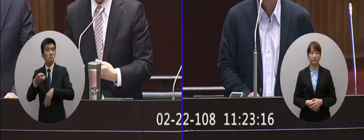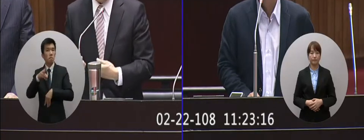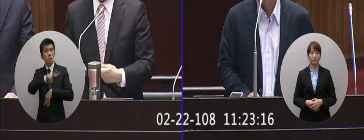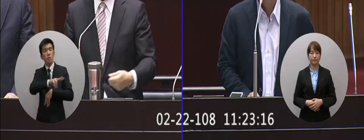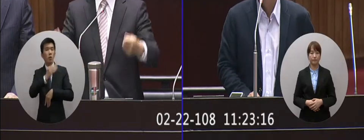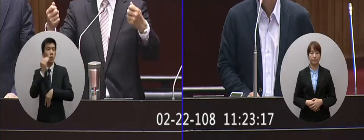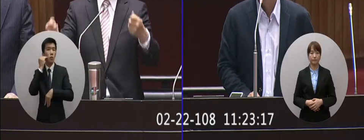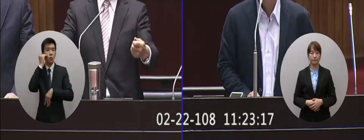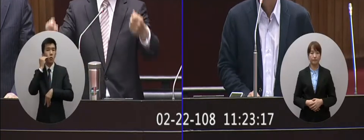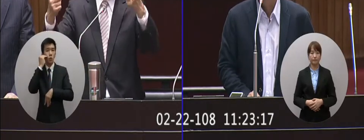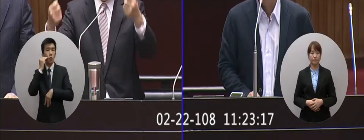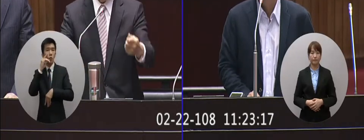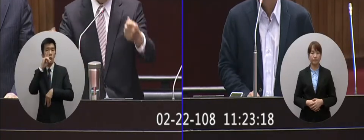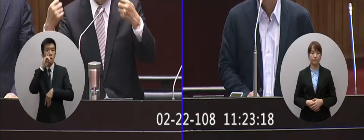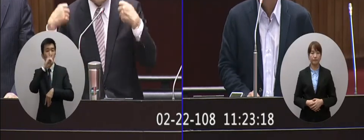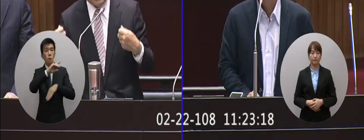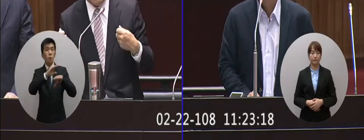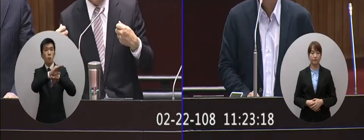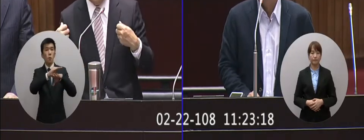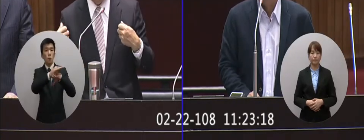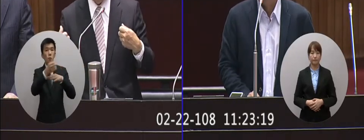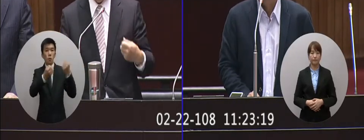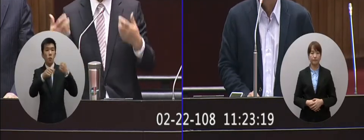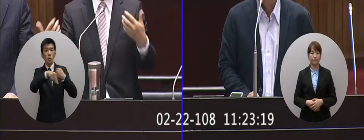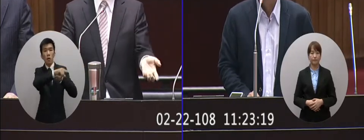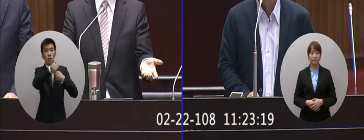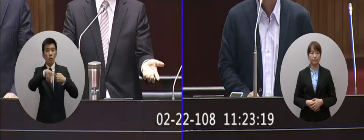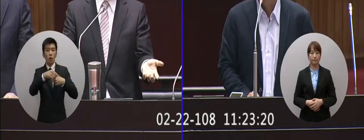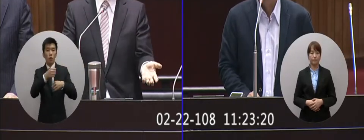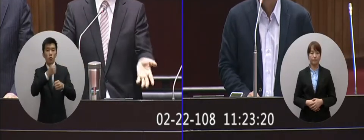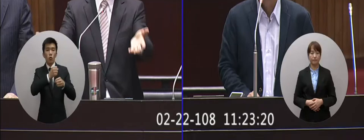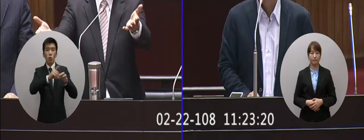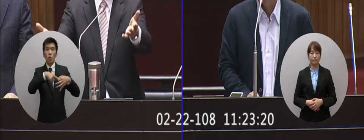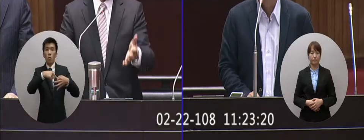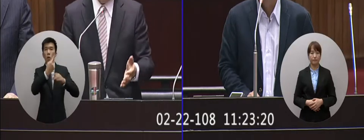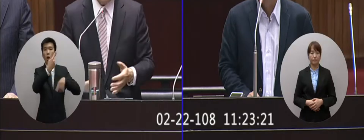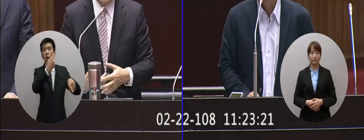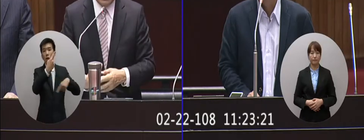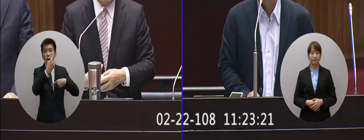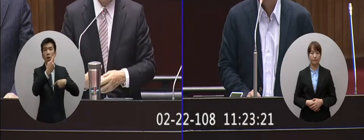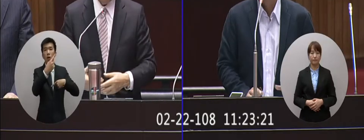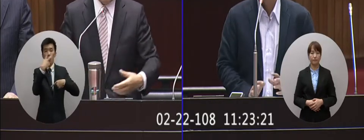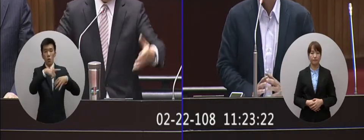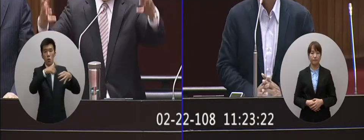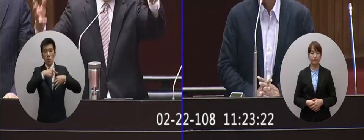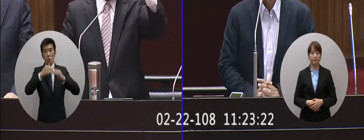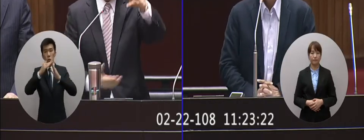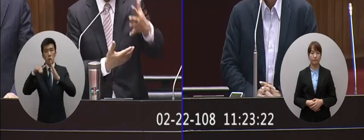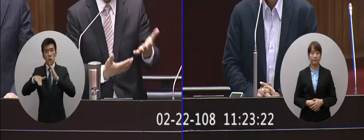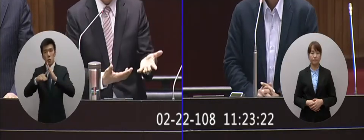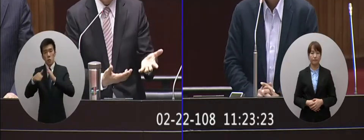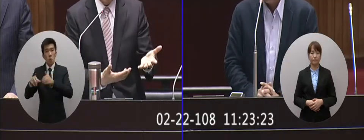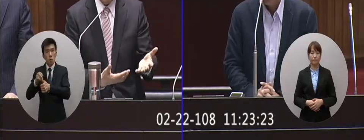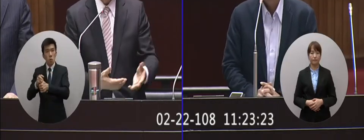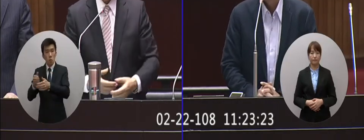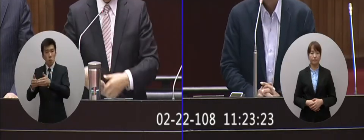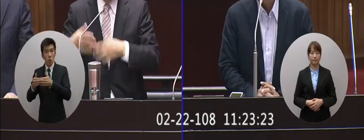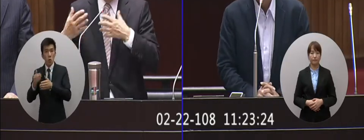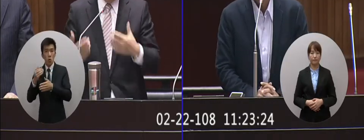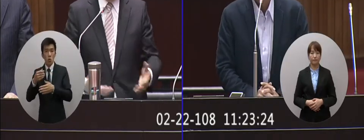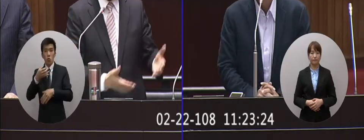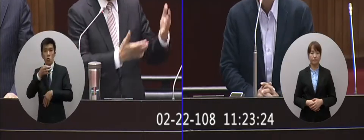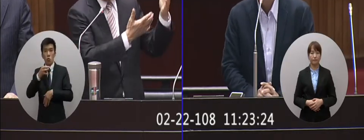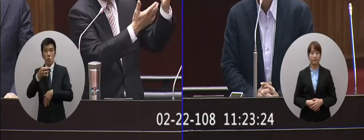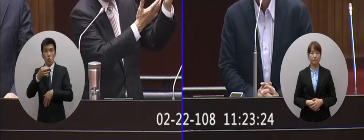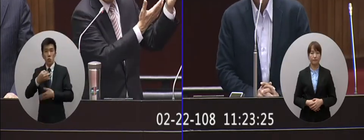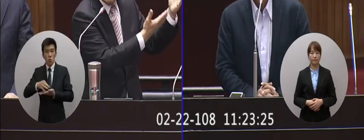所有者，比如一个人一台车过一家口啊，都在艰苦啊！你讲，伊若有钱人，马上要换一台新车，所